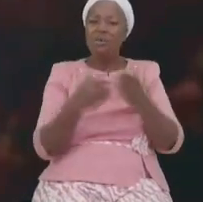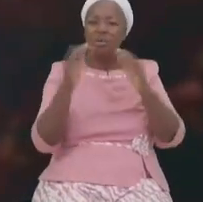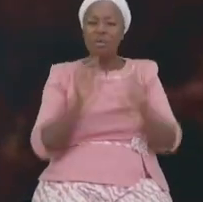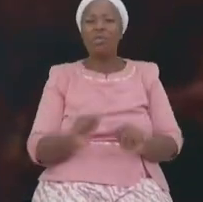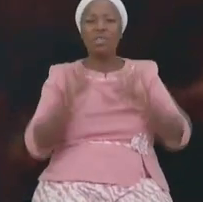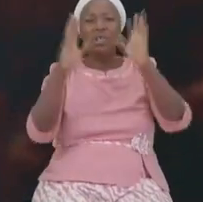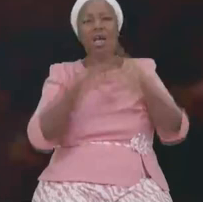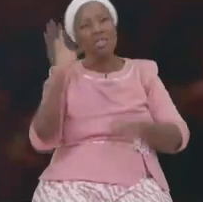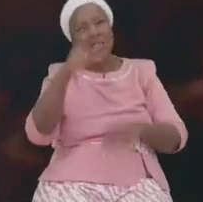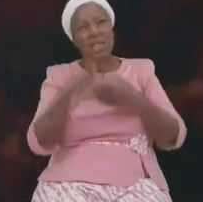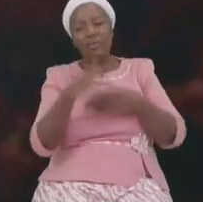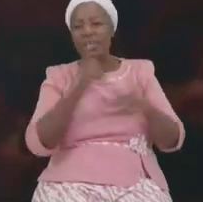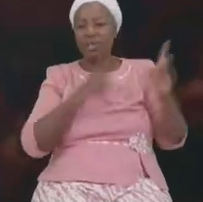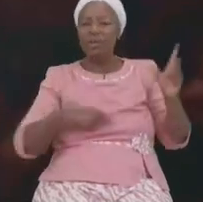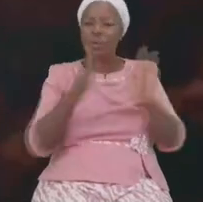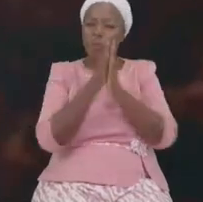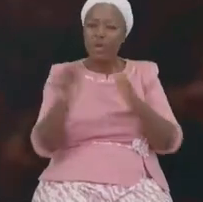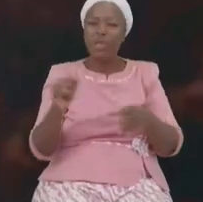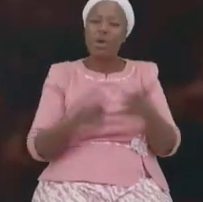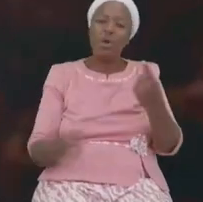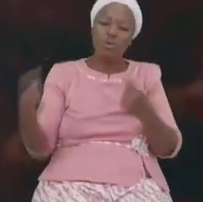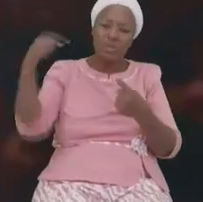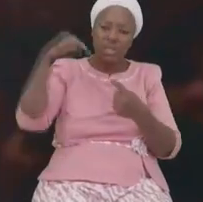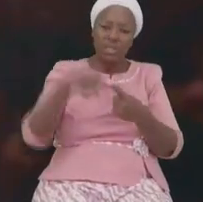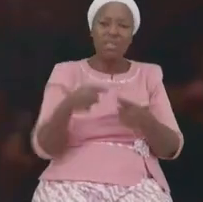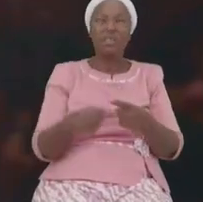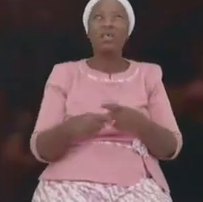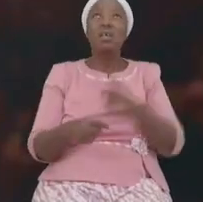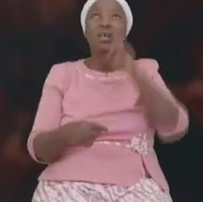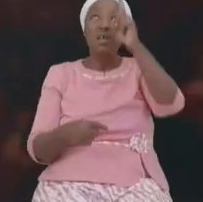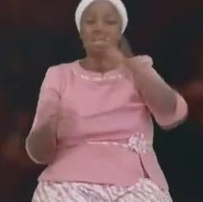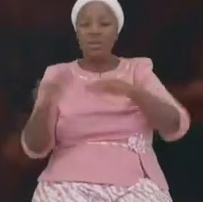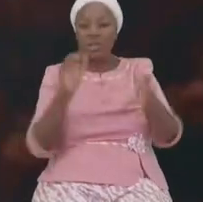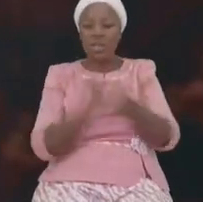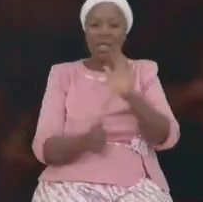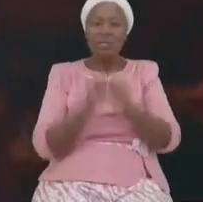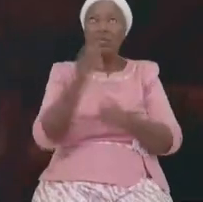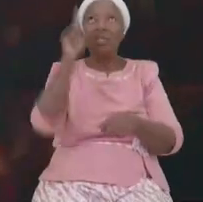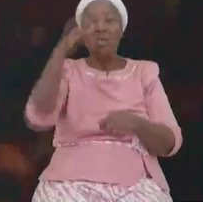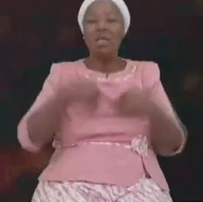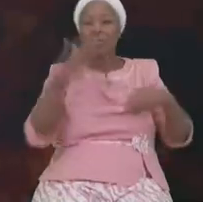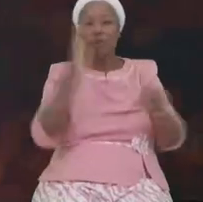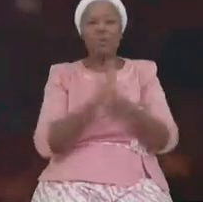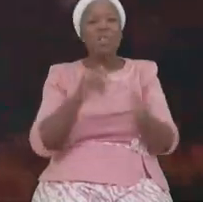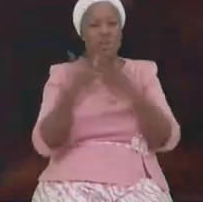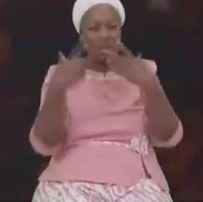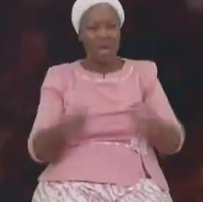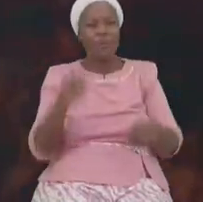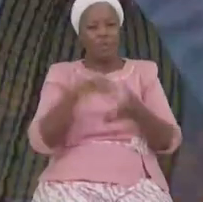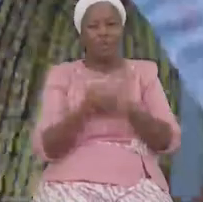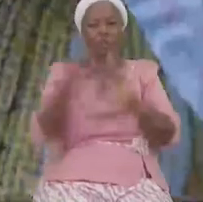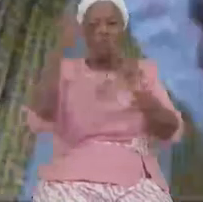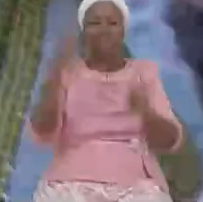cherchant le Seigneur, priant jusqu'à ce qu'il fasse ce qu'il a promis. Et ça va arriver au nom de